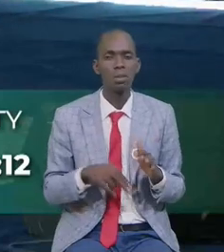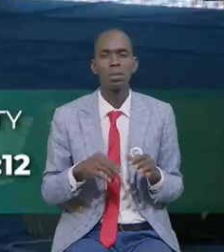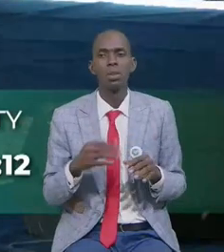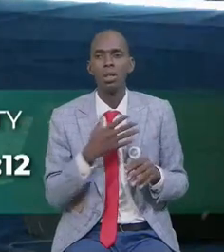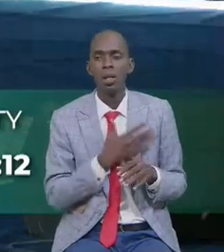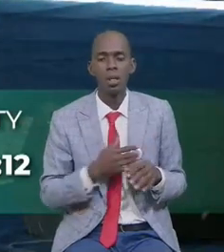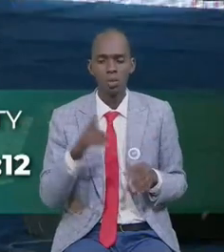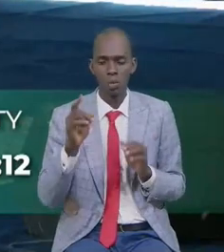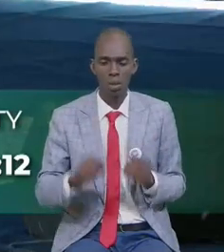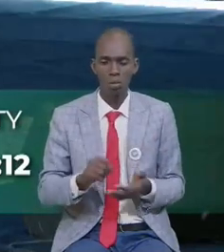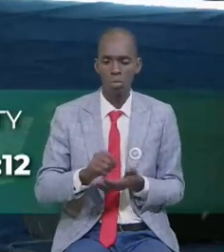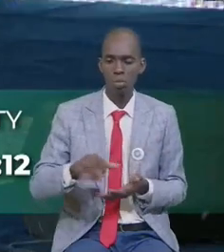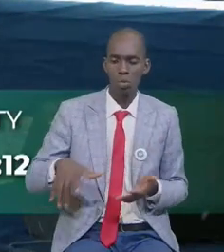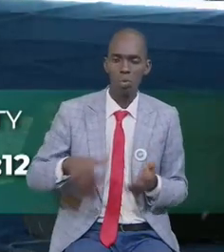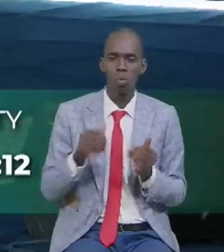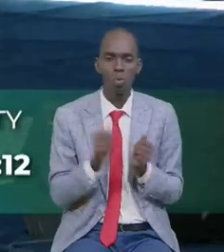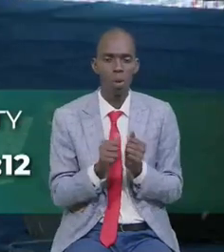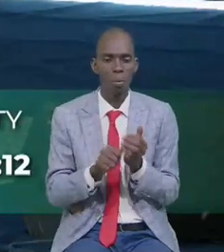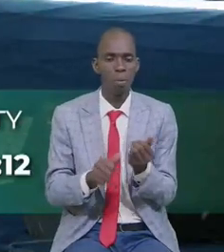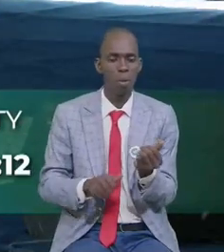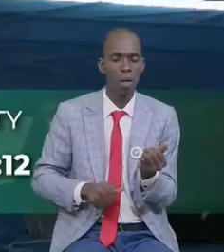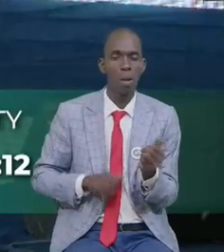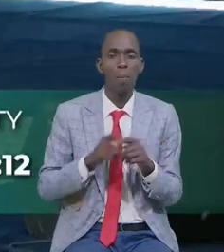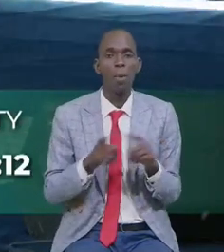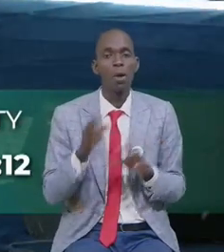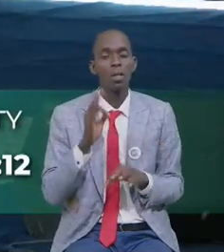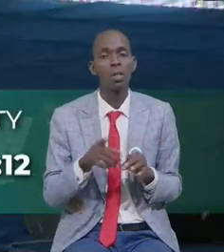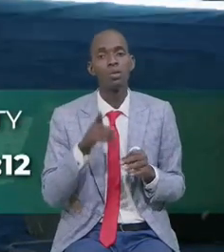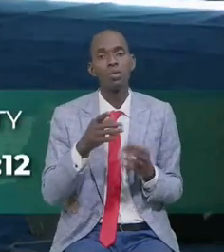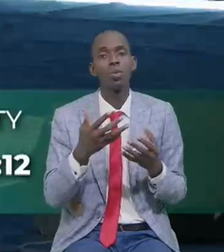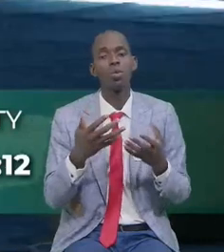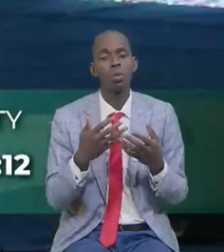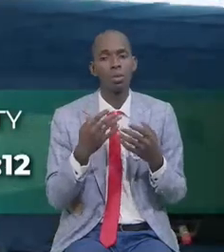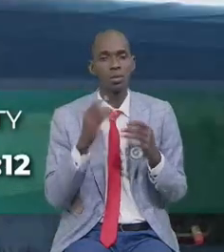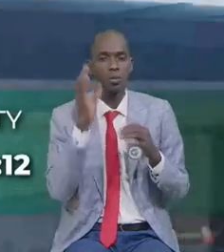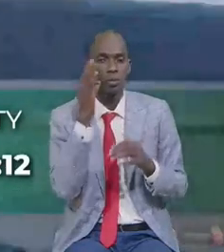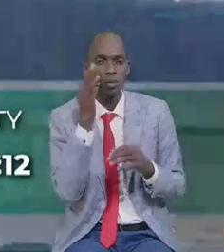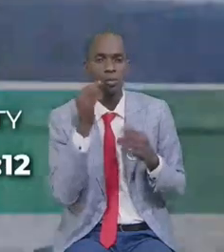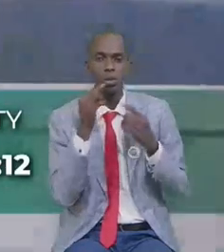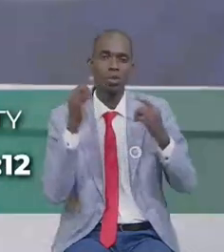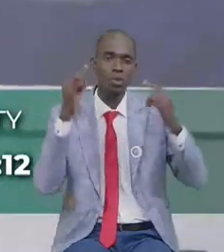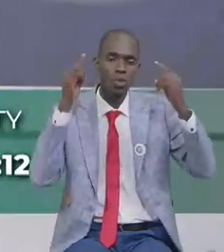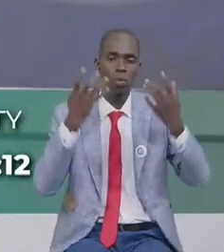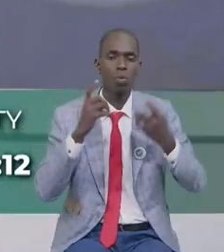Tu peux semer avec rétrogradation, mais si tu veux du fruit, si tu veux le succès,